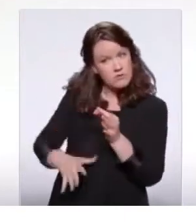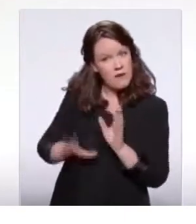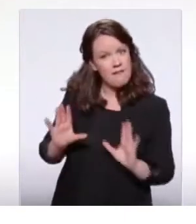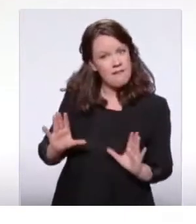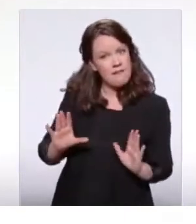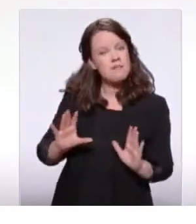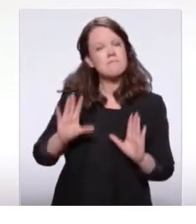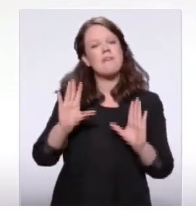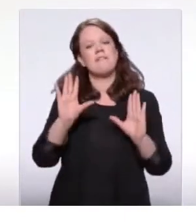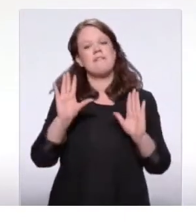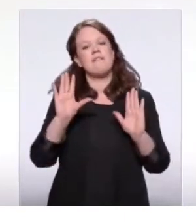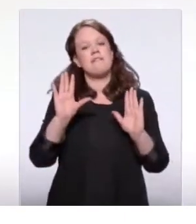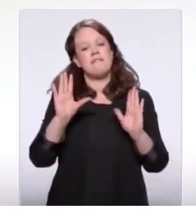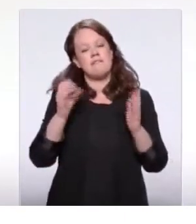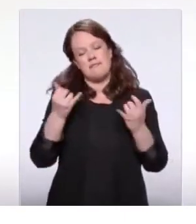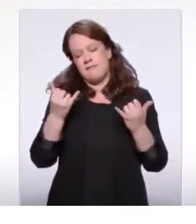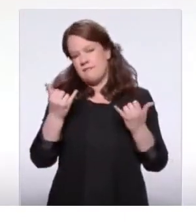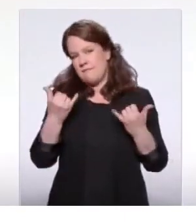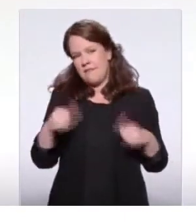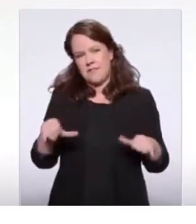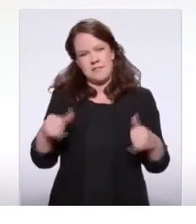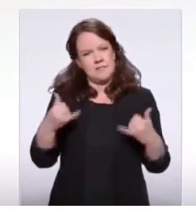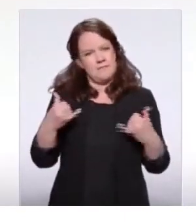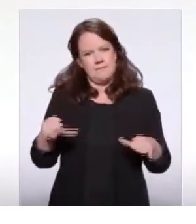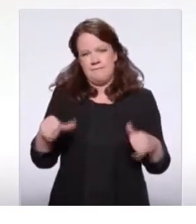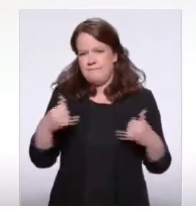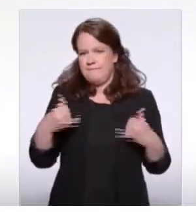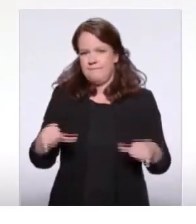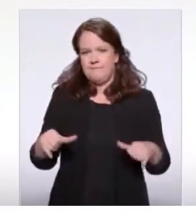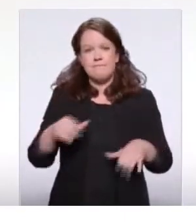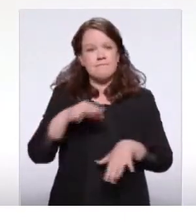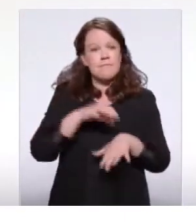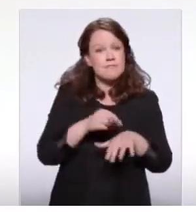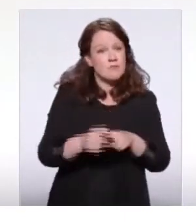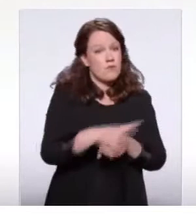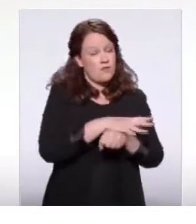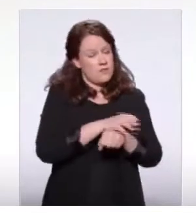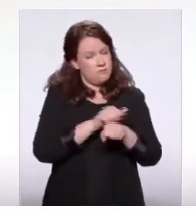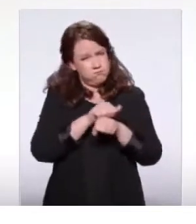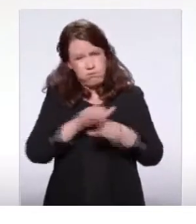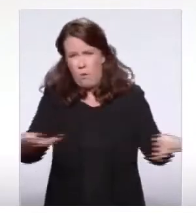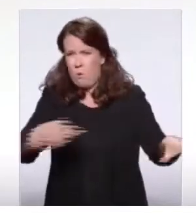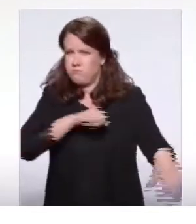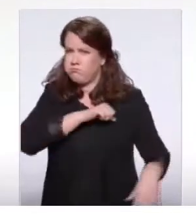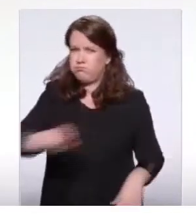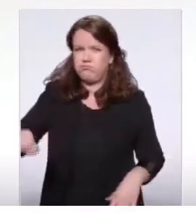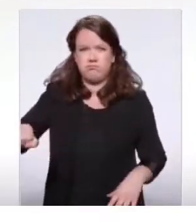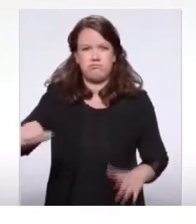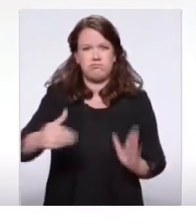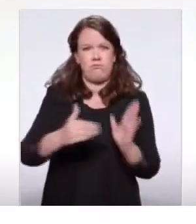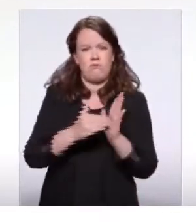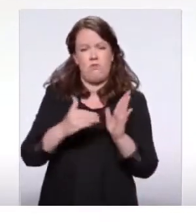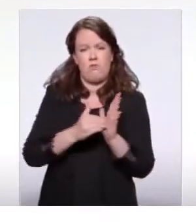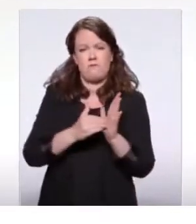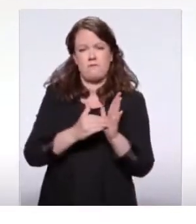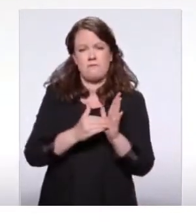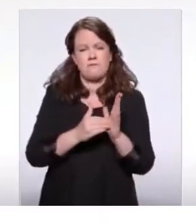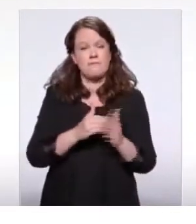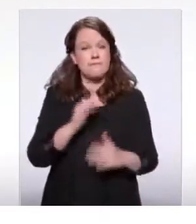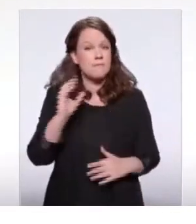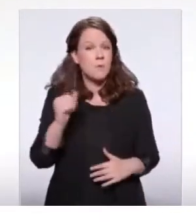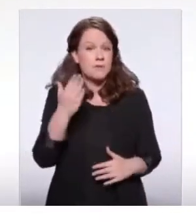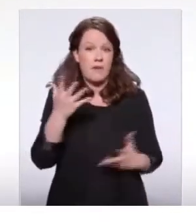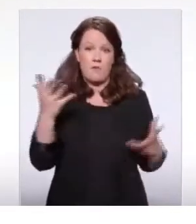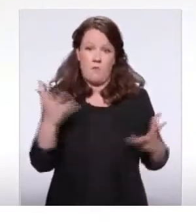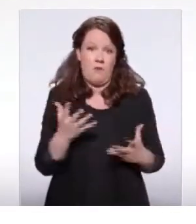clairement, ces efforts restent trop limités au moment où l'épidémie accélère. En quelque sorte, nous sommes en train de